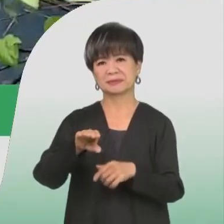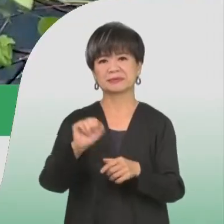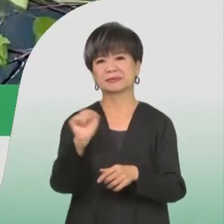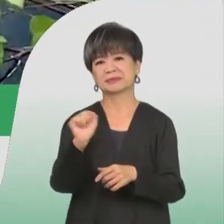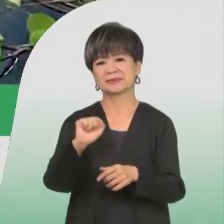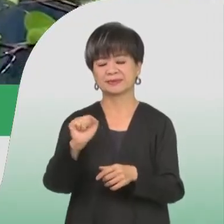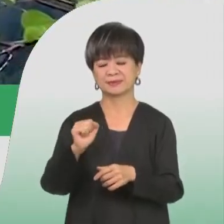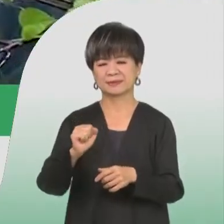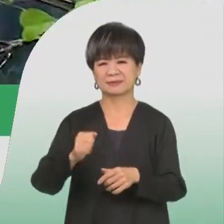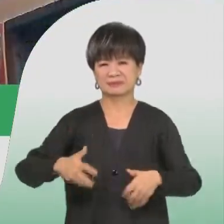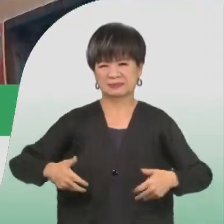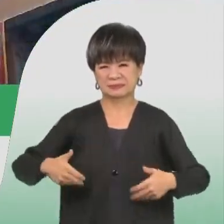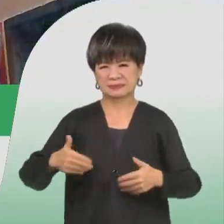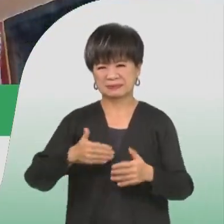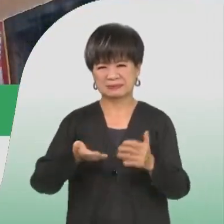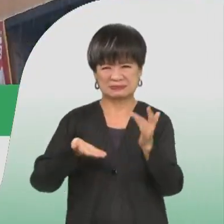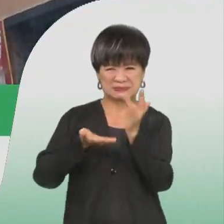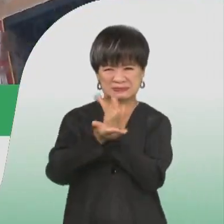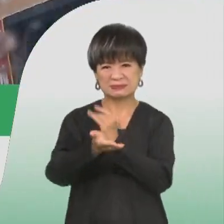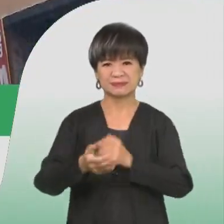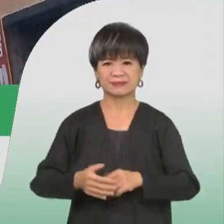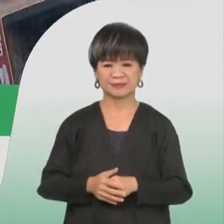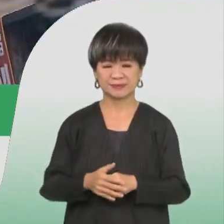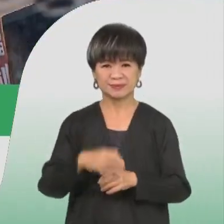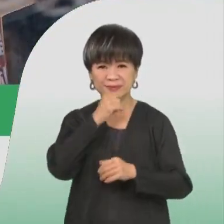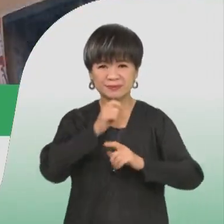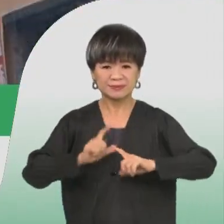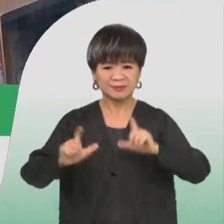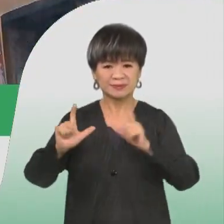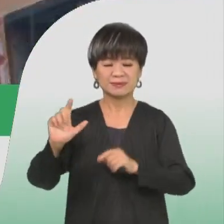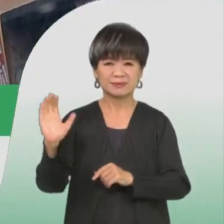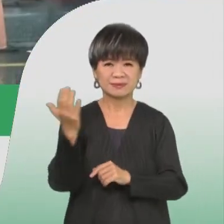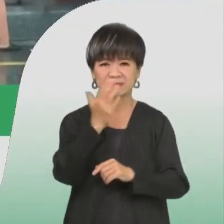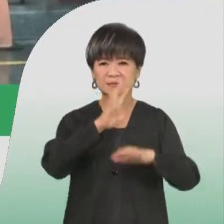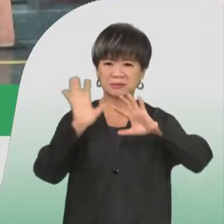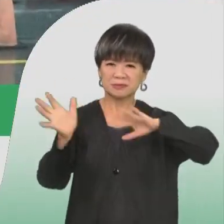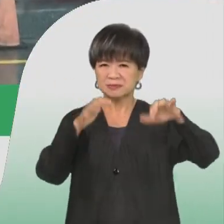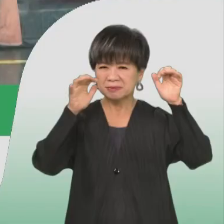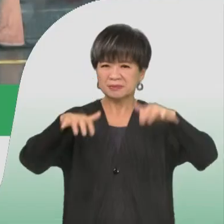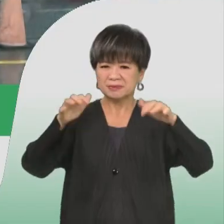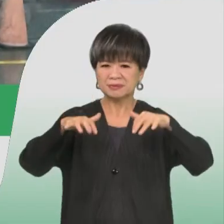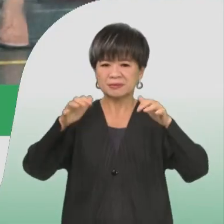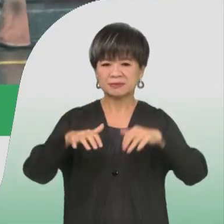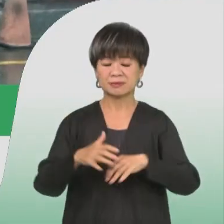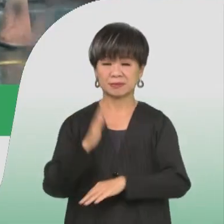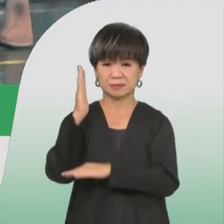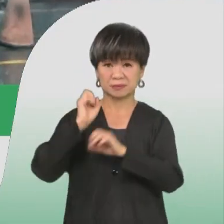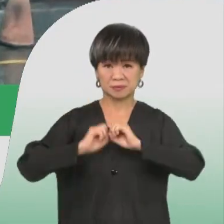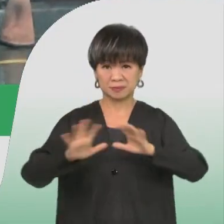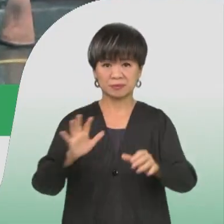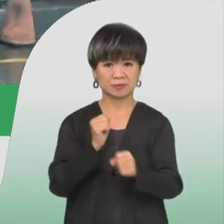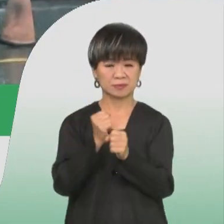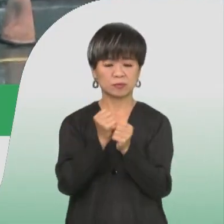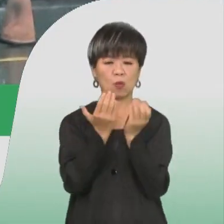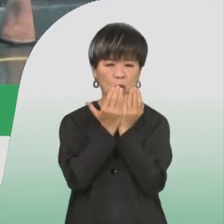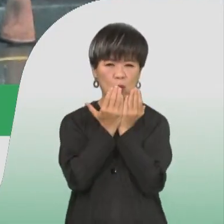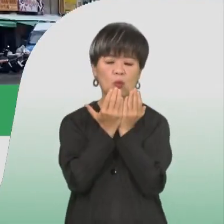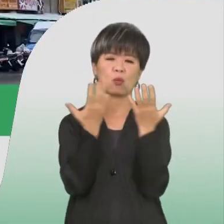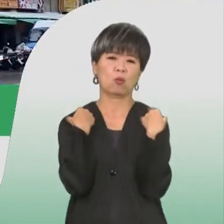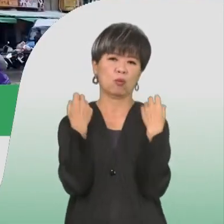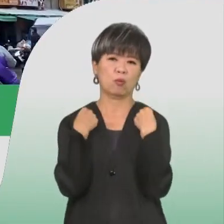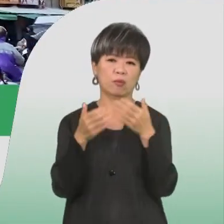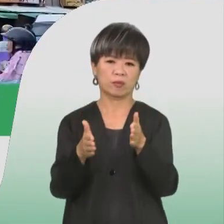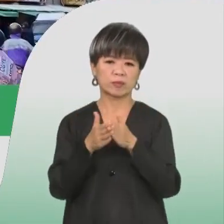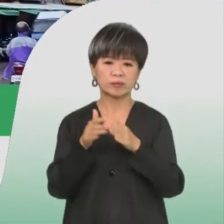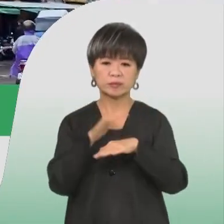台机。风采来业，台东出现一阵一阵的台风雨，最近政府宣布增收上百上克。不过平常